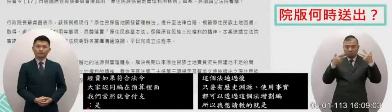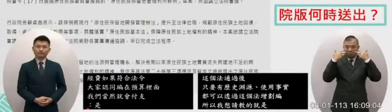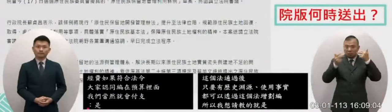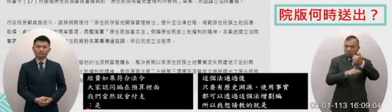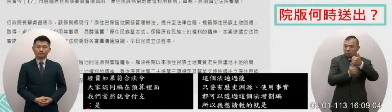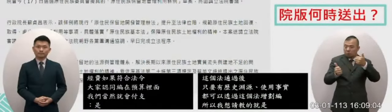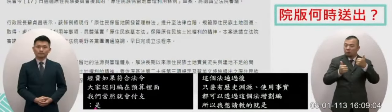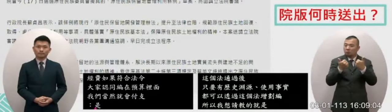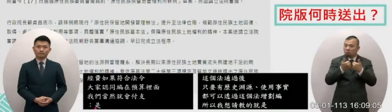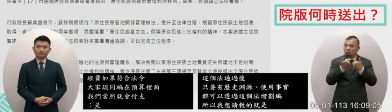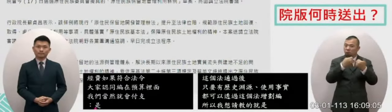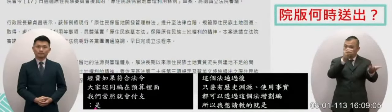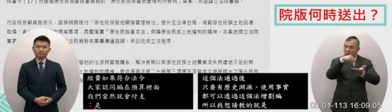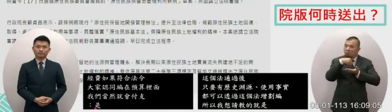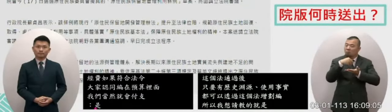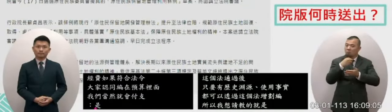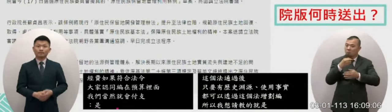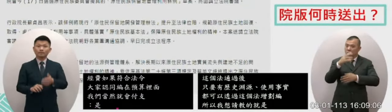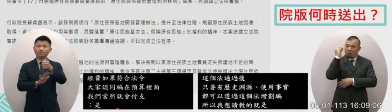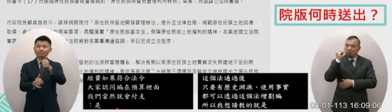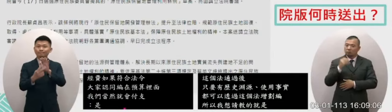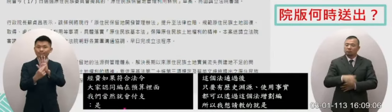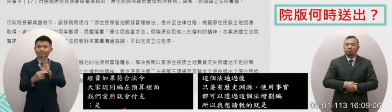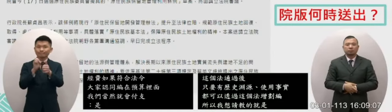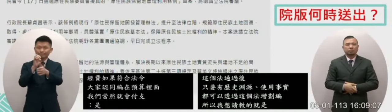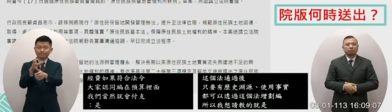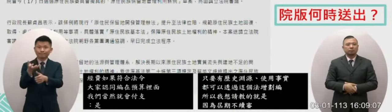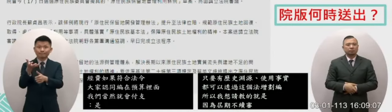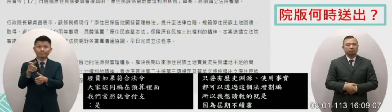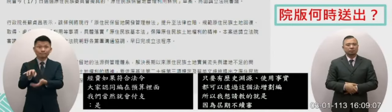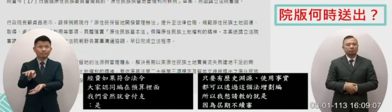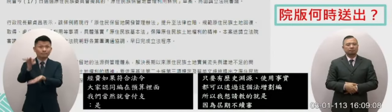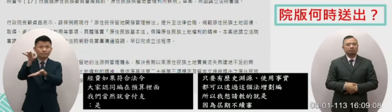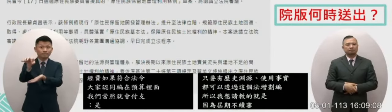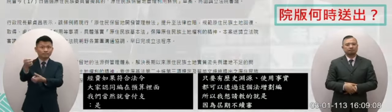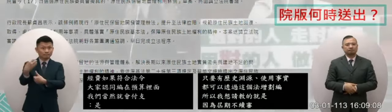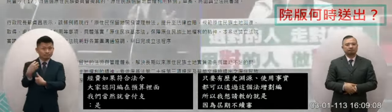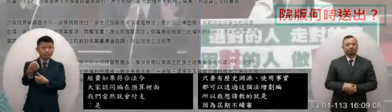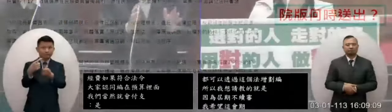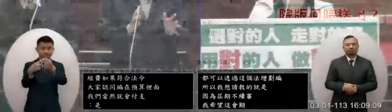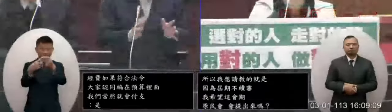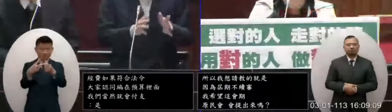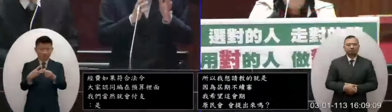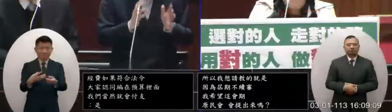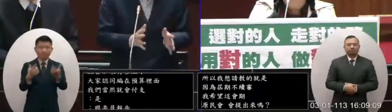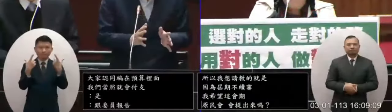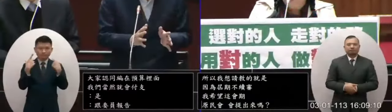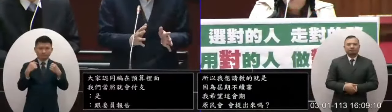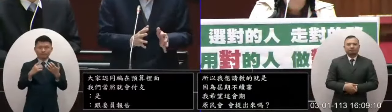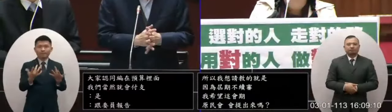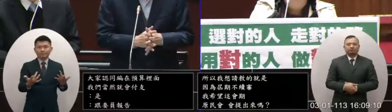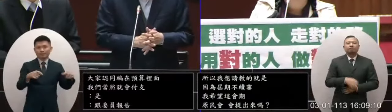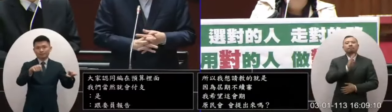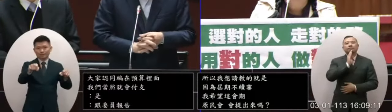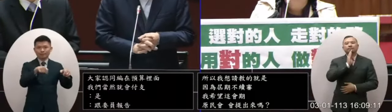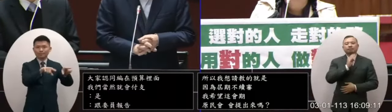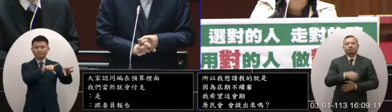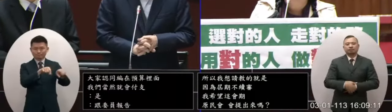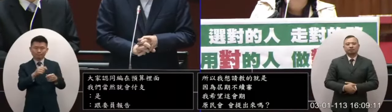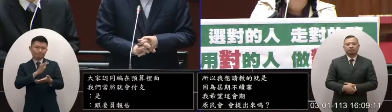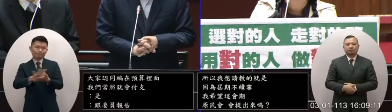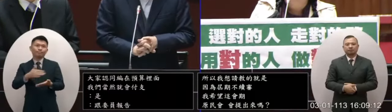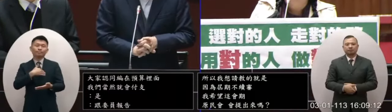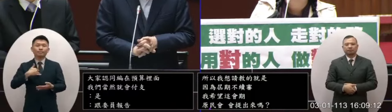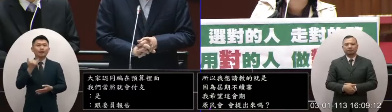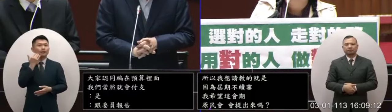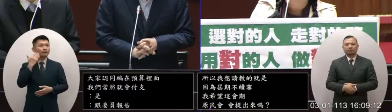吗？ 跟委员报告，刚刚委员指教的那些都是在原来的草里面就可以解决了。 是， 不过很可惜去